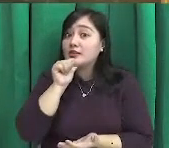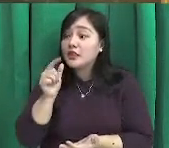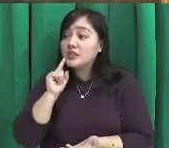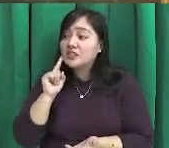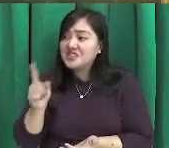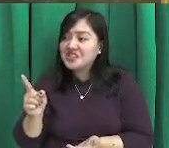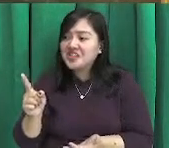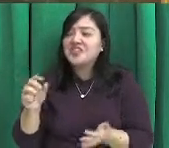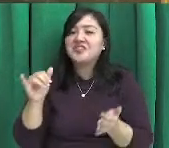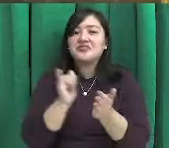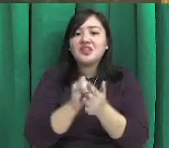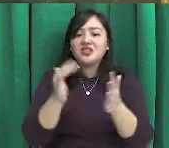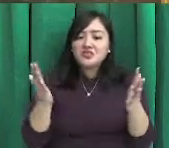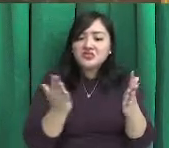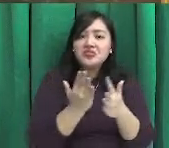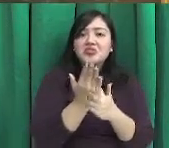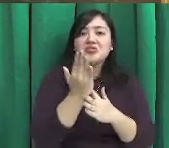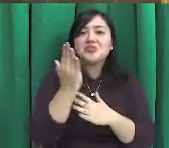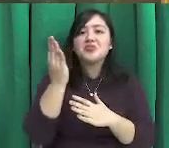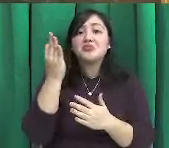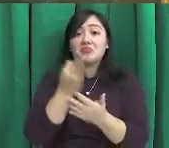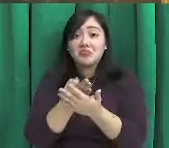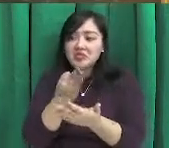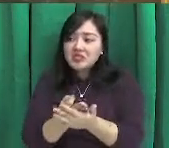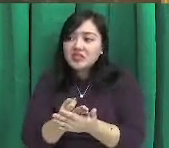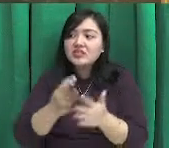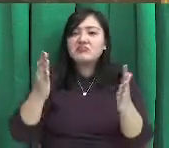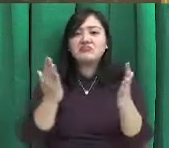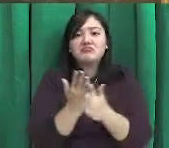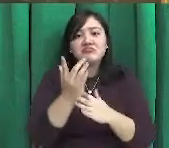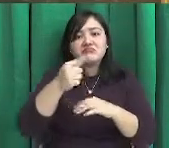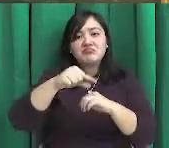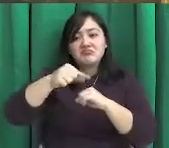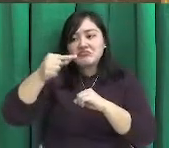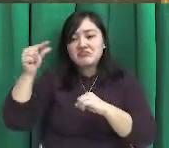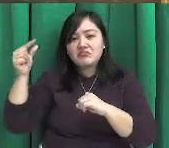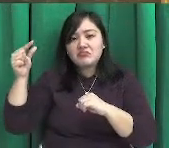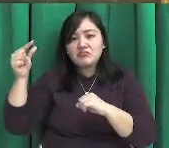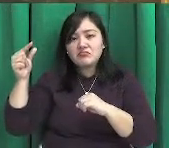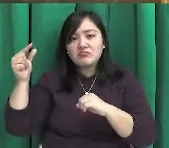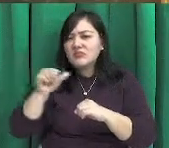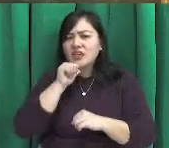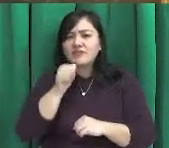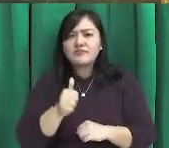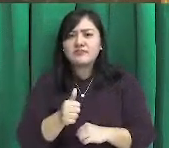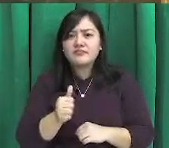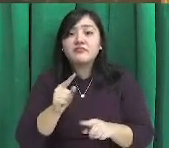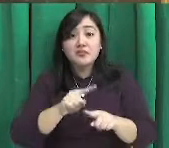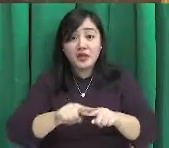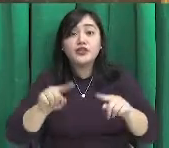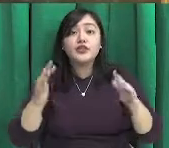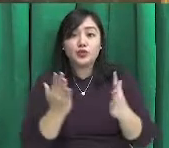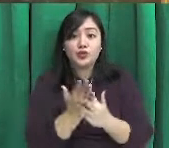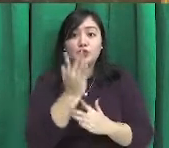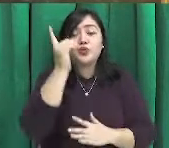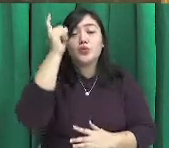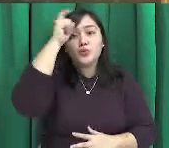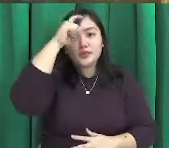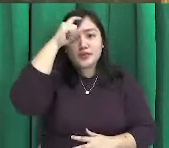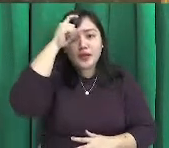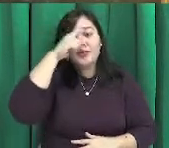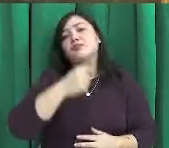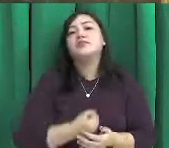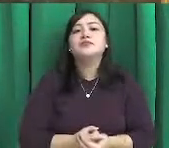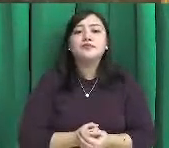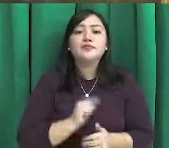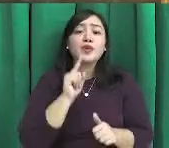gold or whatever, but wisdom. Wisdom had builded the house. Okay? Now, una, ano po ang